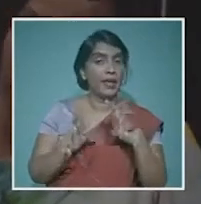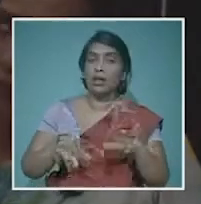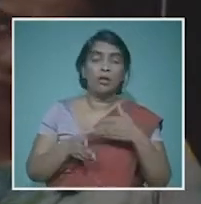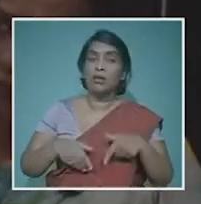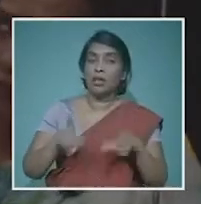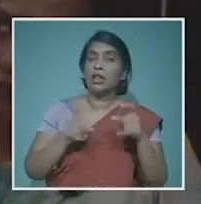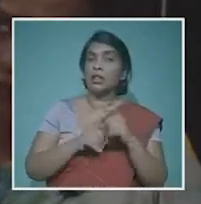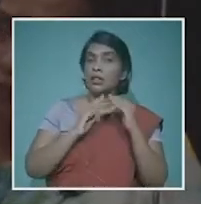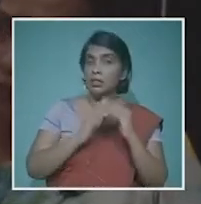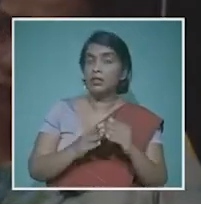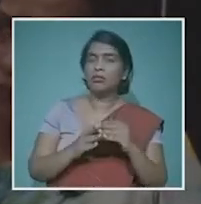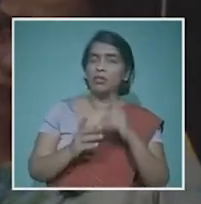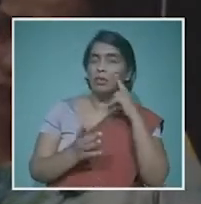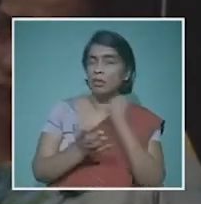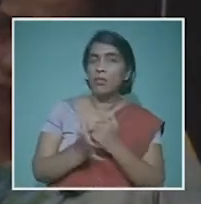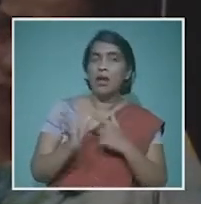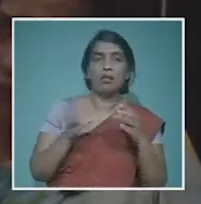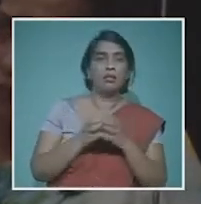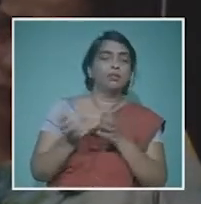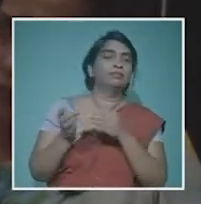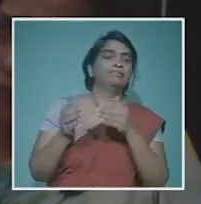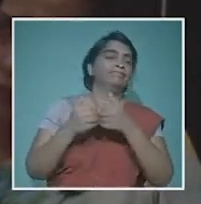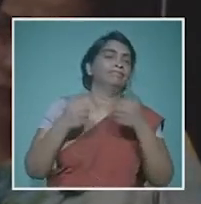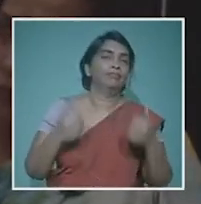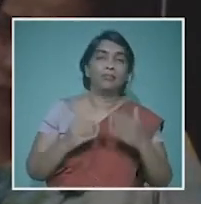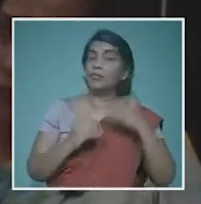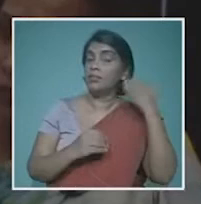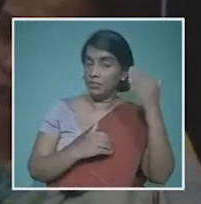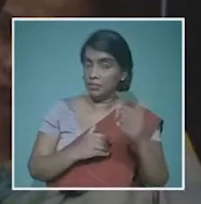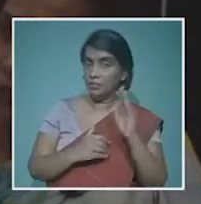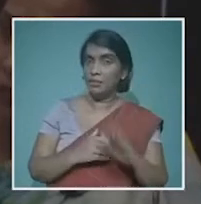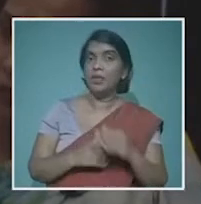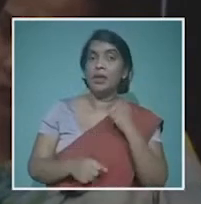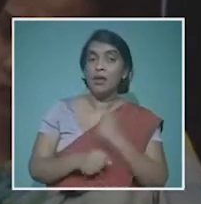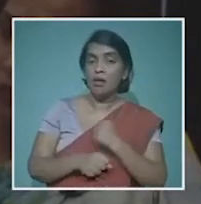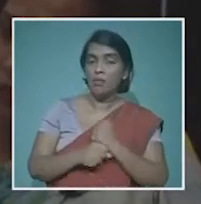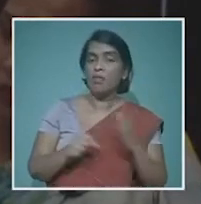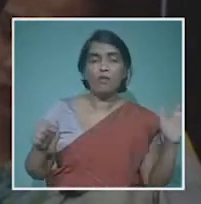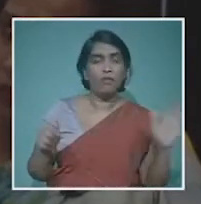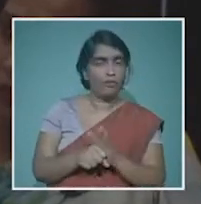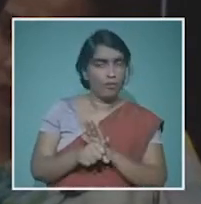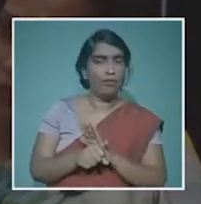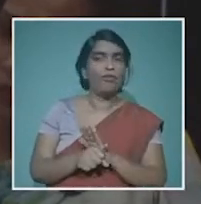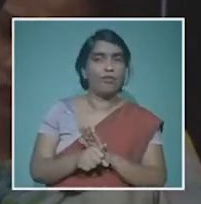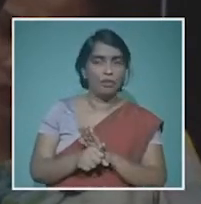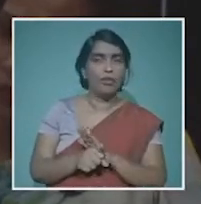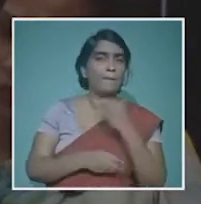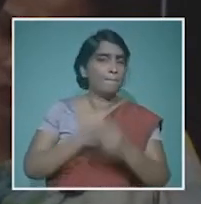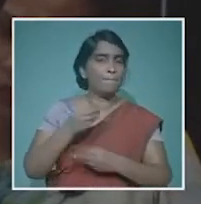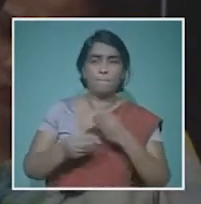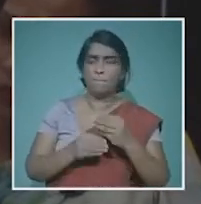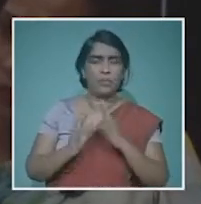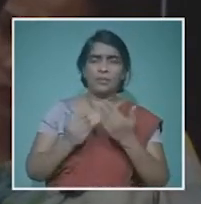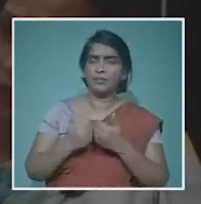මාර්ග දෙපාර්තමේන්තුව RDA කරා. RDA කරා. අනාගතේ ආණ්ඩු සම්පූර්ණයෙන්ම ව්‍යාපාර වලින් අයින් වෙන්න